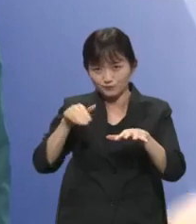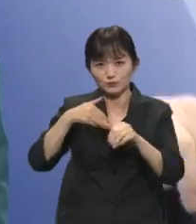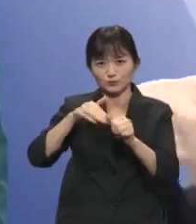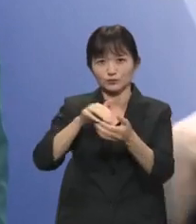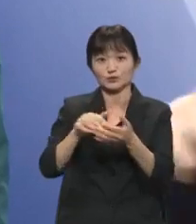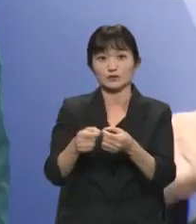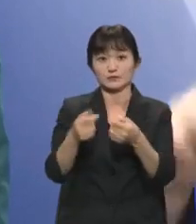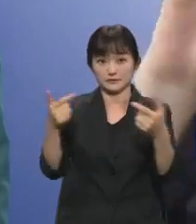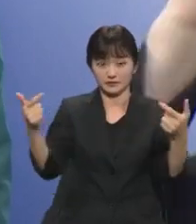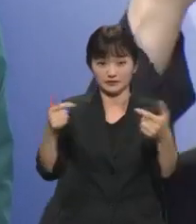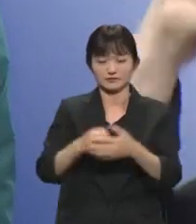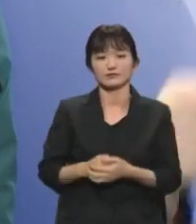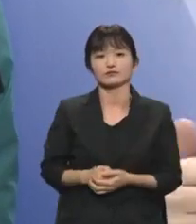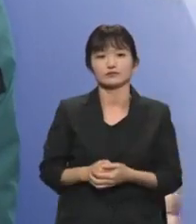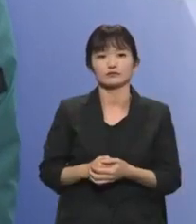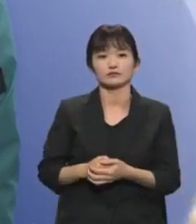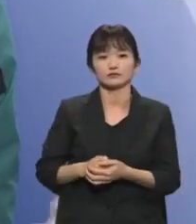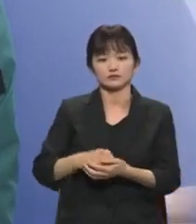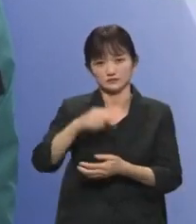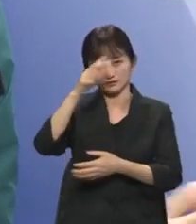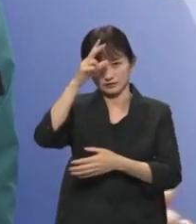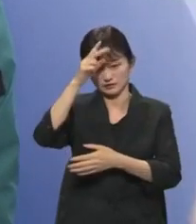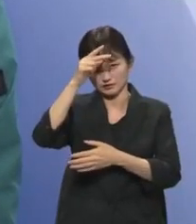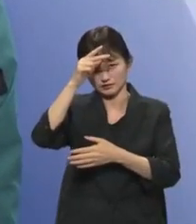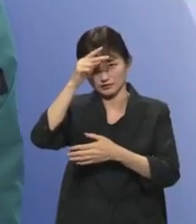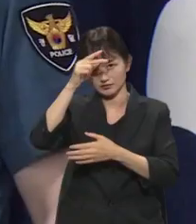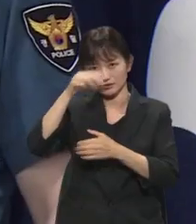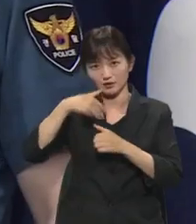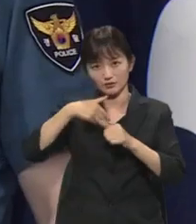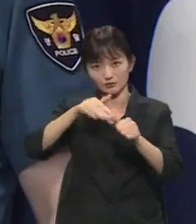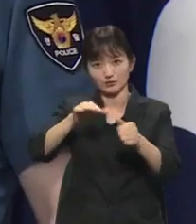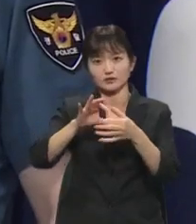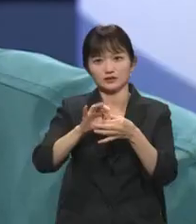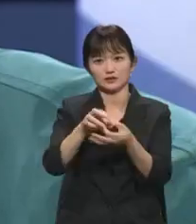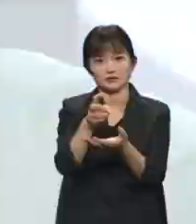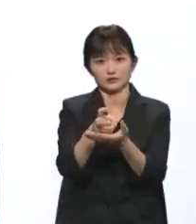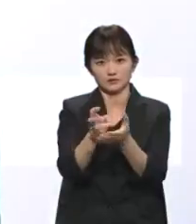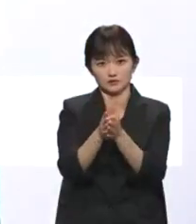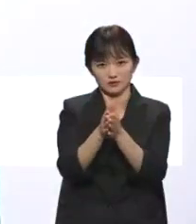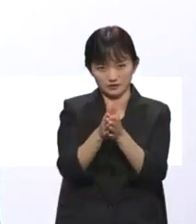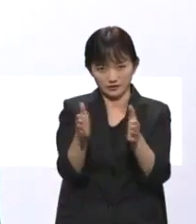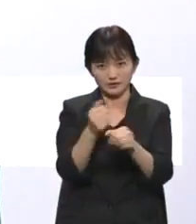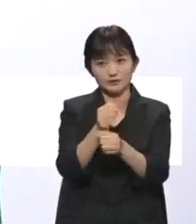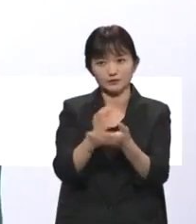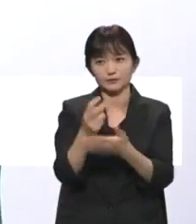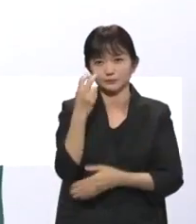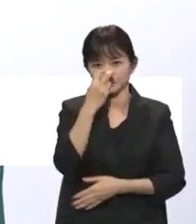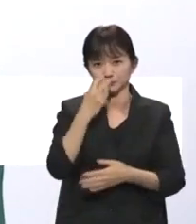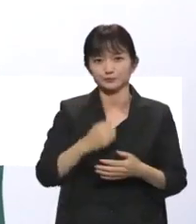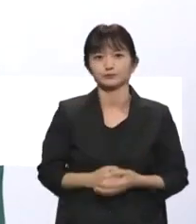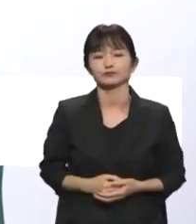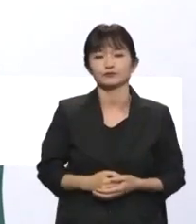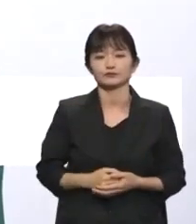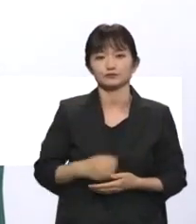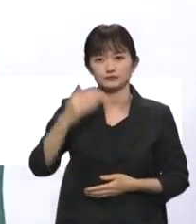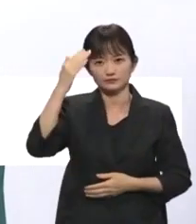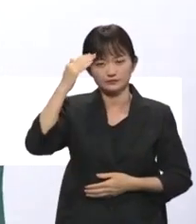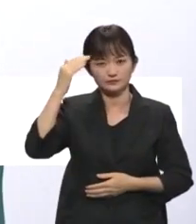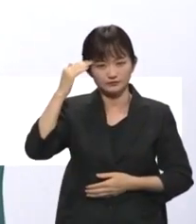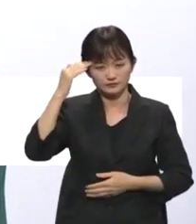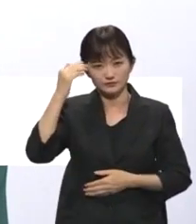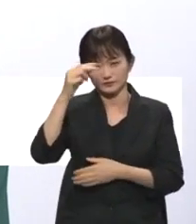의무 경찰제, 의경 제도 입을 적극 검토하겠다고 밝혔습니다. 우리의 치안력을